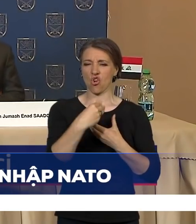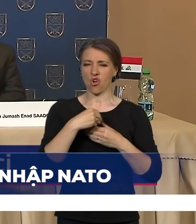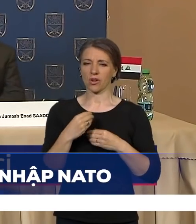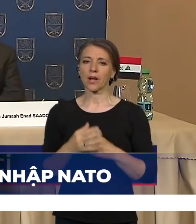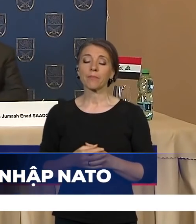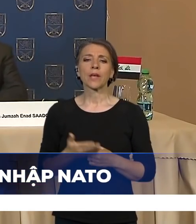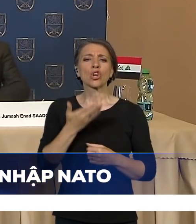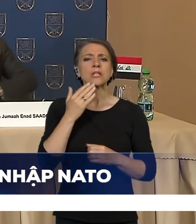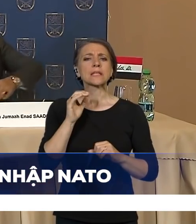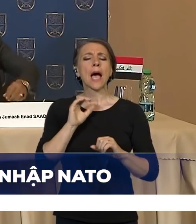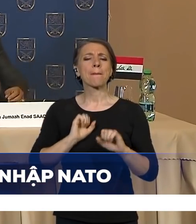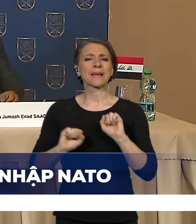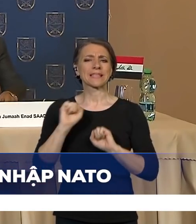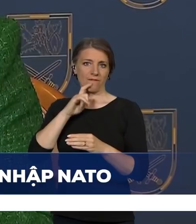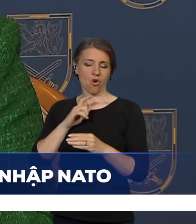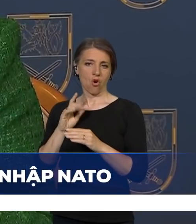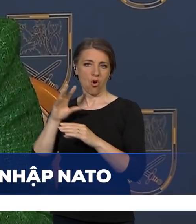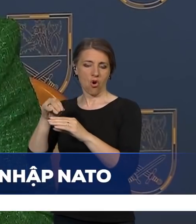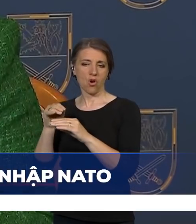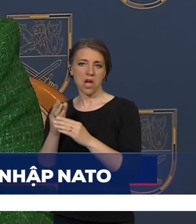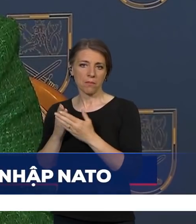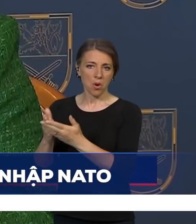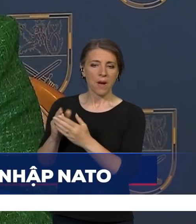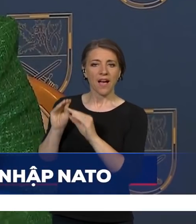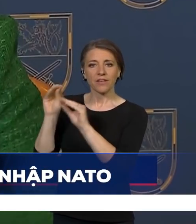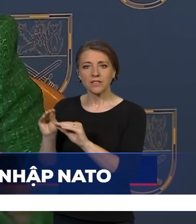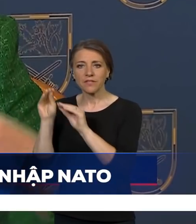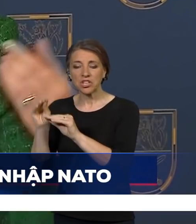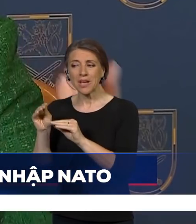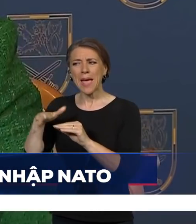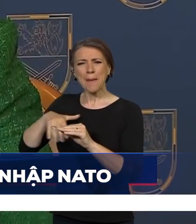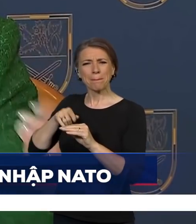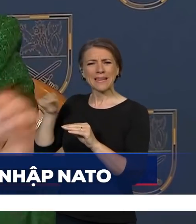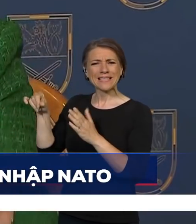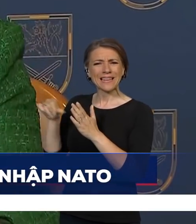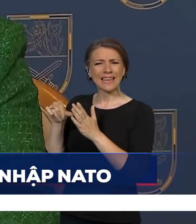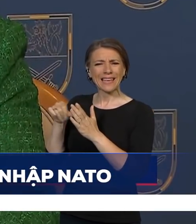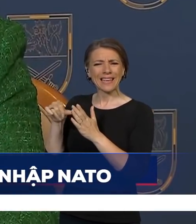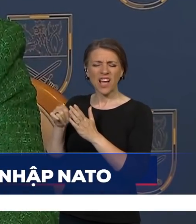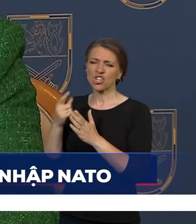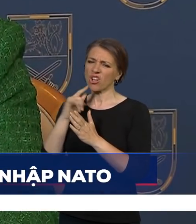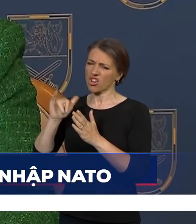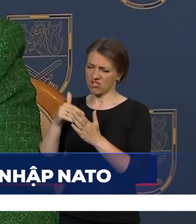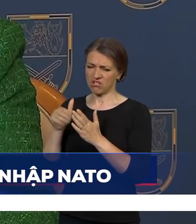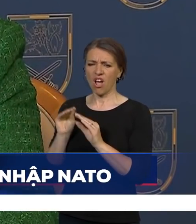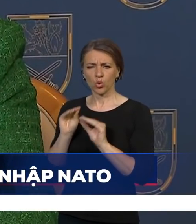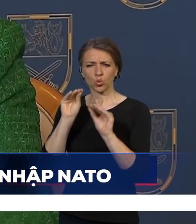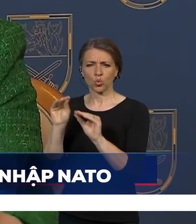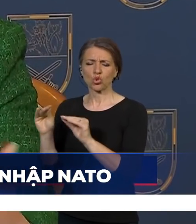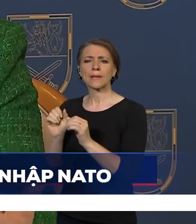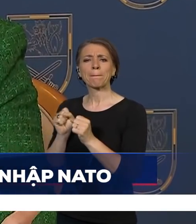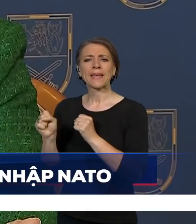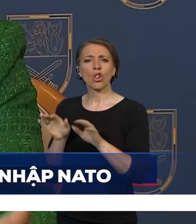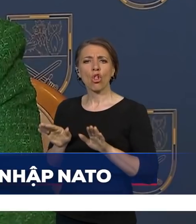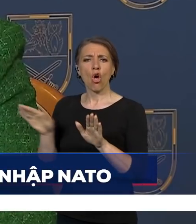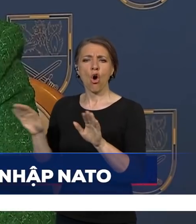Bộ trưởng Bộ Quốc phòng Séc hoan nghênh bước đi này của Phần Lan và bà cho biết, Phần Lan đã đang bắt đầu rất mạnh về việc hiện đại hóa quân đội của mình. Họ